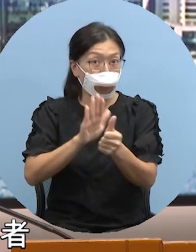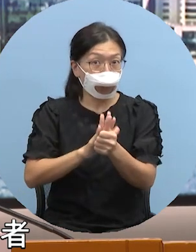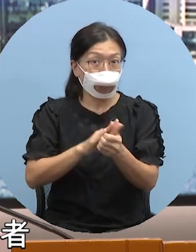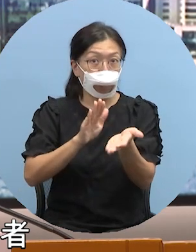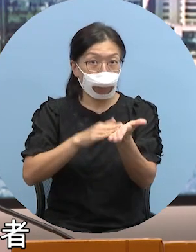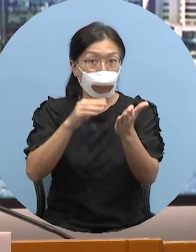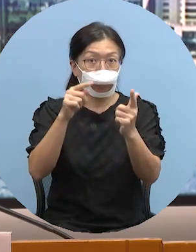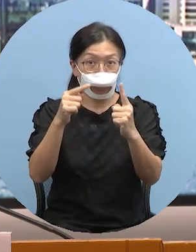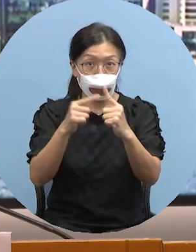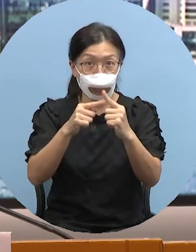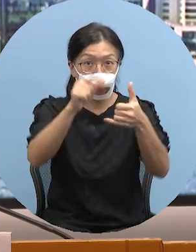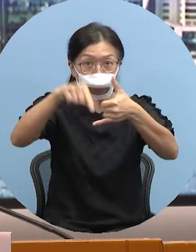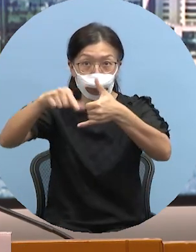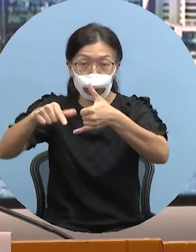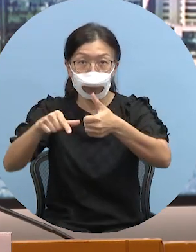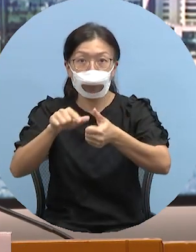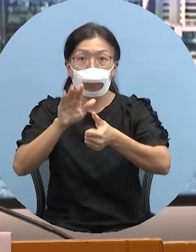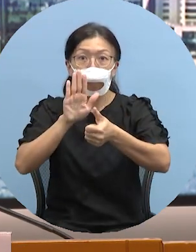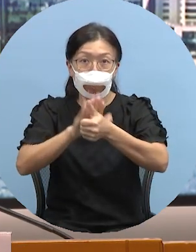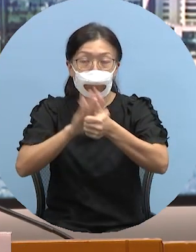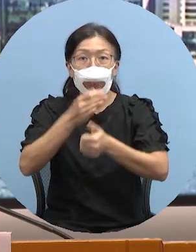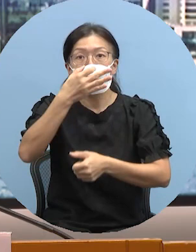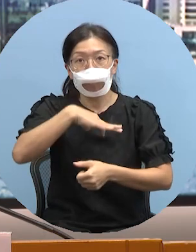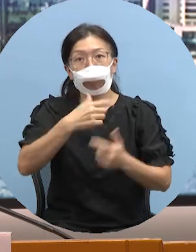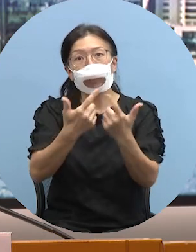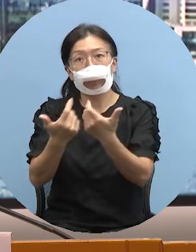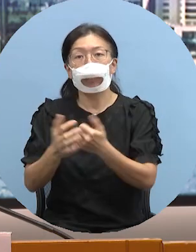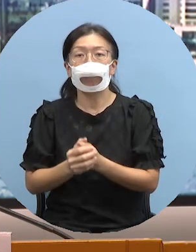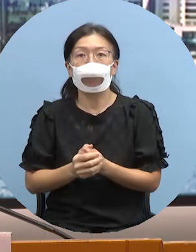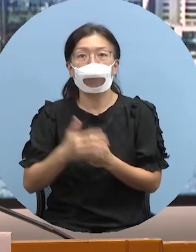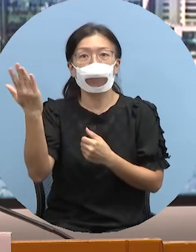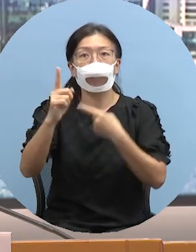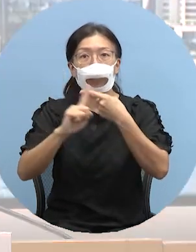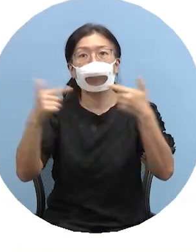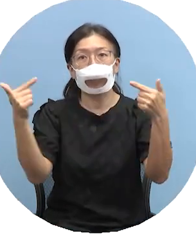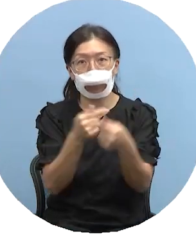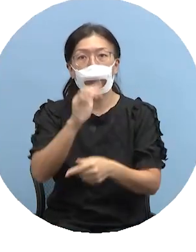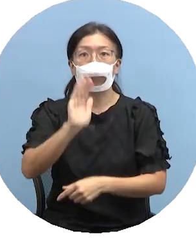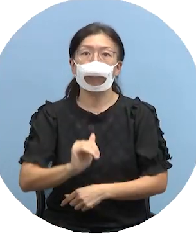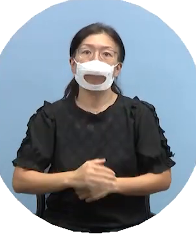嘅確診病人咧處方新冠口服藥嘅，以減低病情惡化嘅風險。